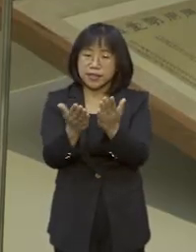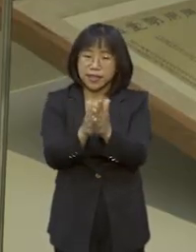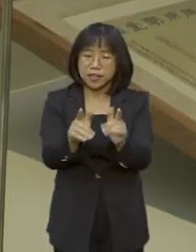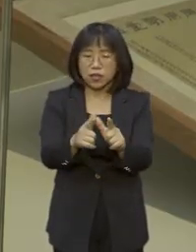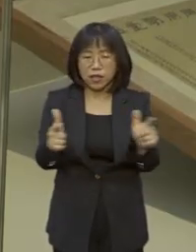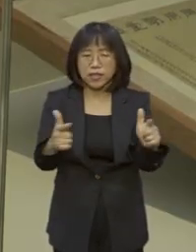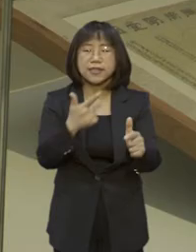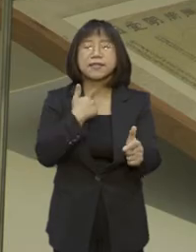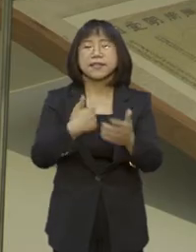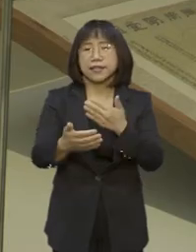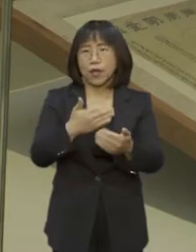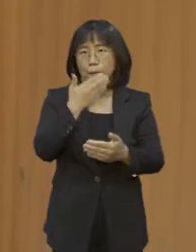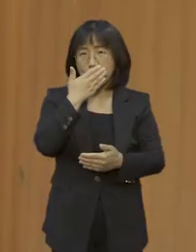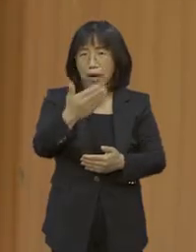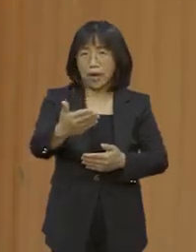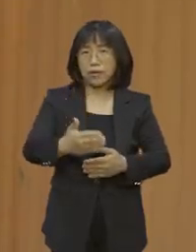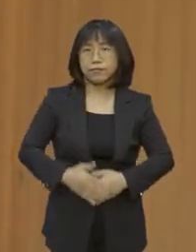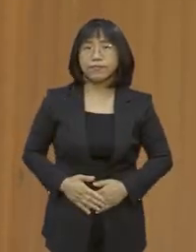체험해 볼 수 있습니다.